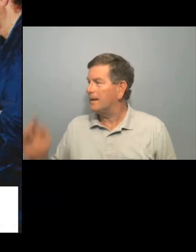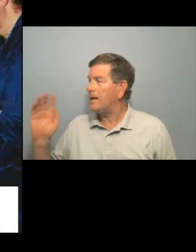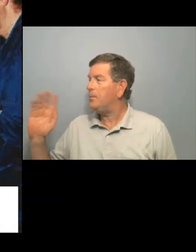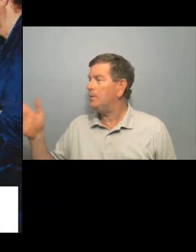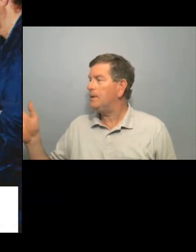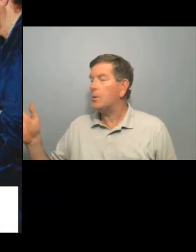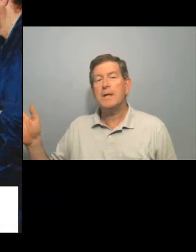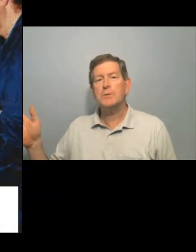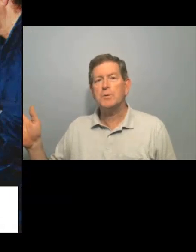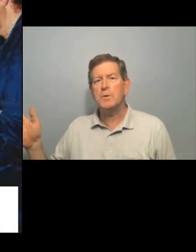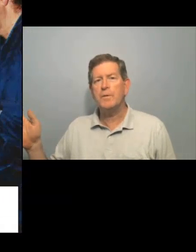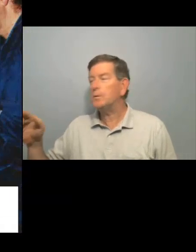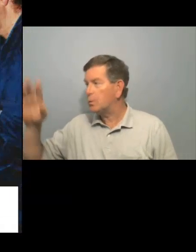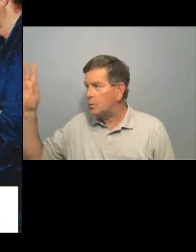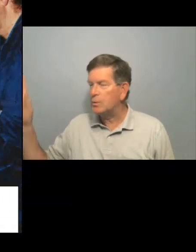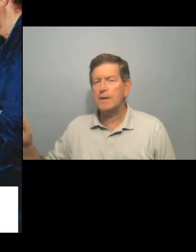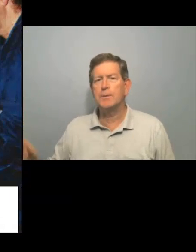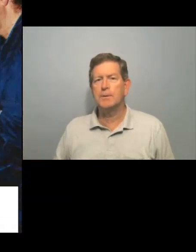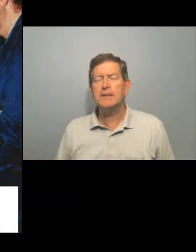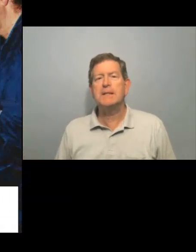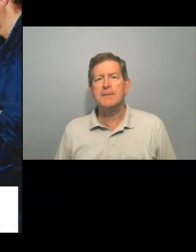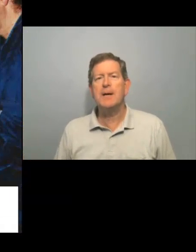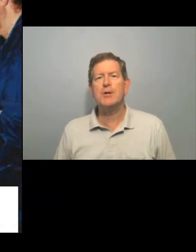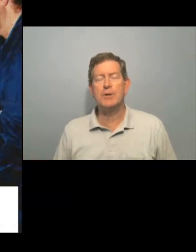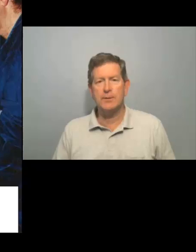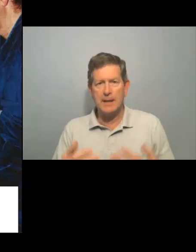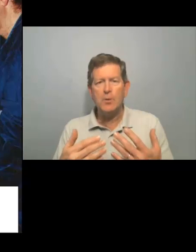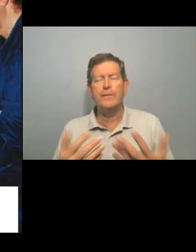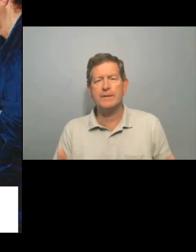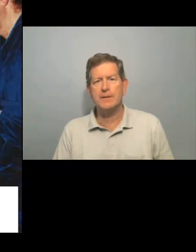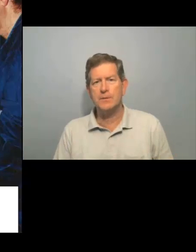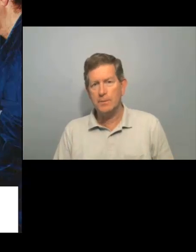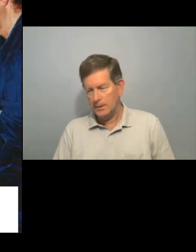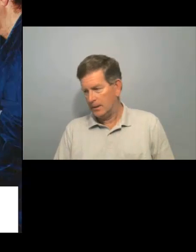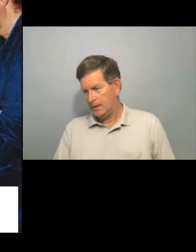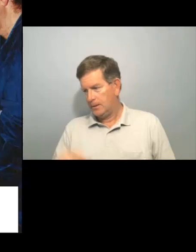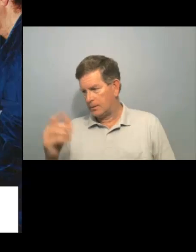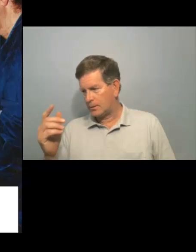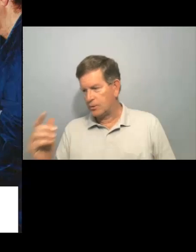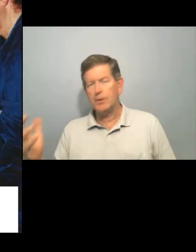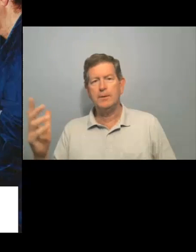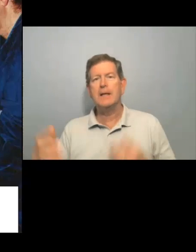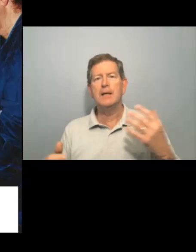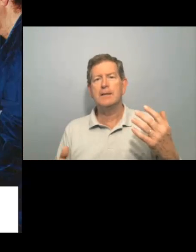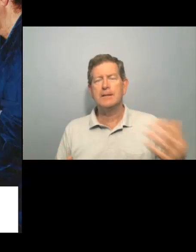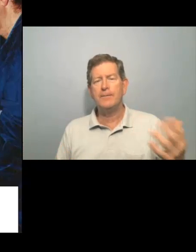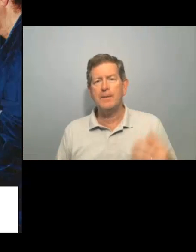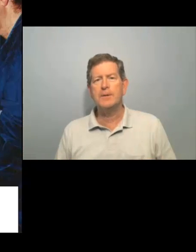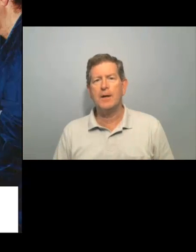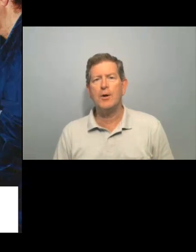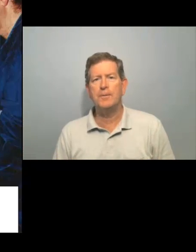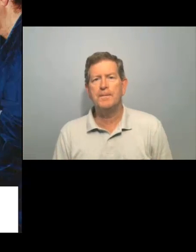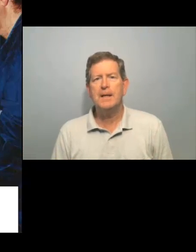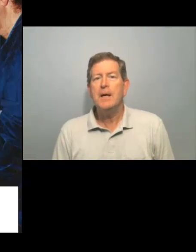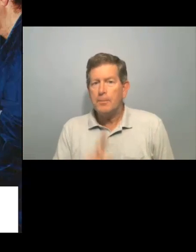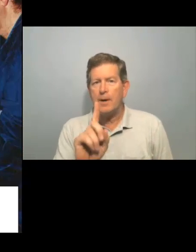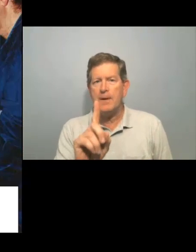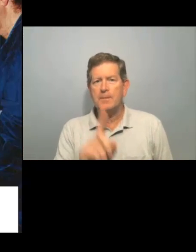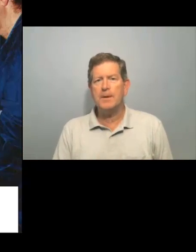Bon, répondez aux questions suivantes au sujet de ces images et de la conversation entre John et sa femme